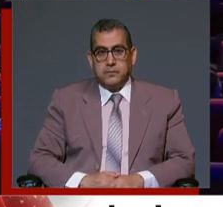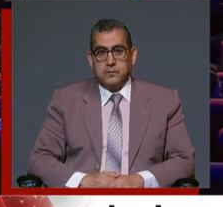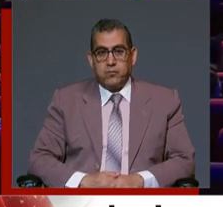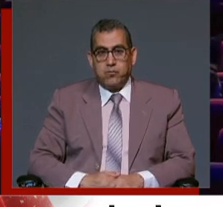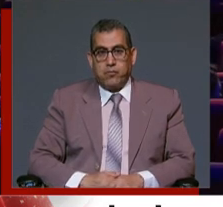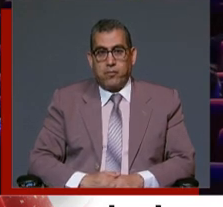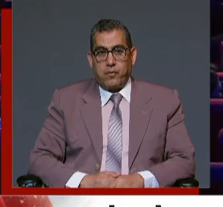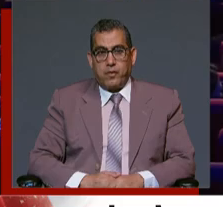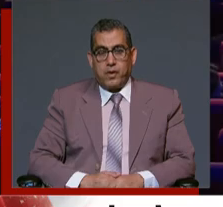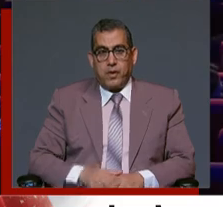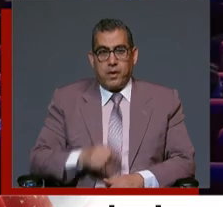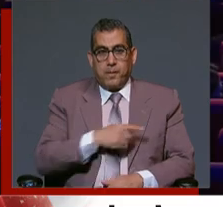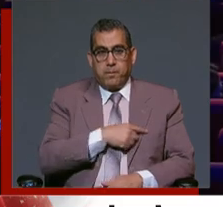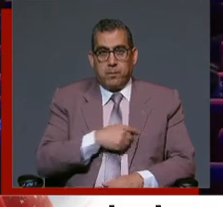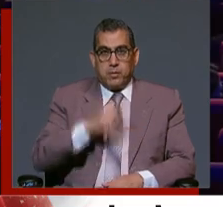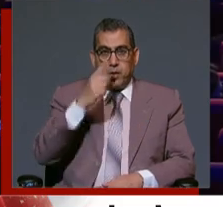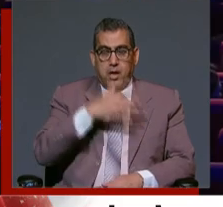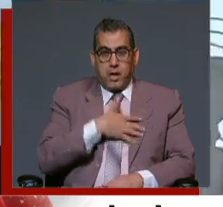بسم الله الرحمن الرحيم